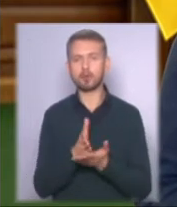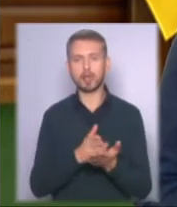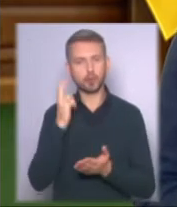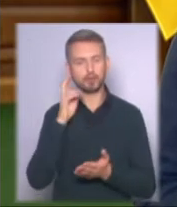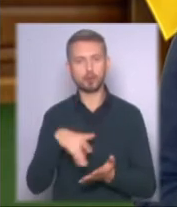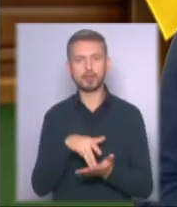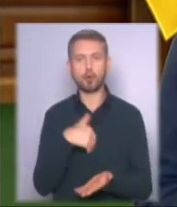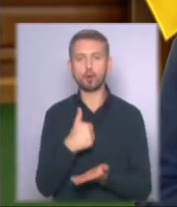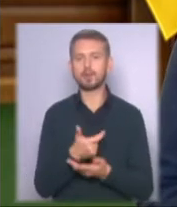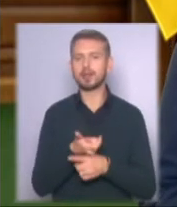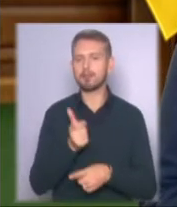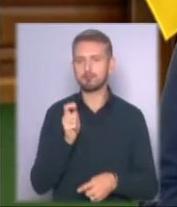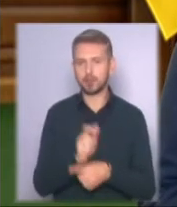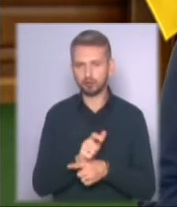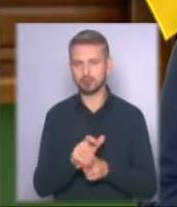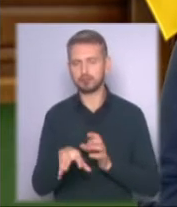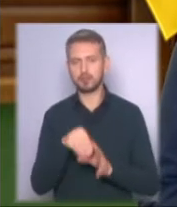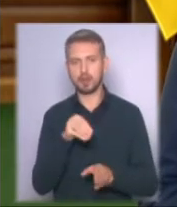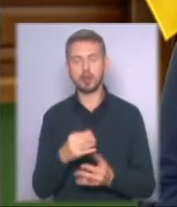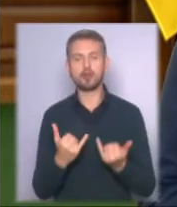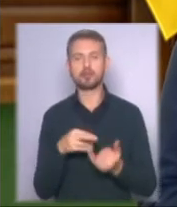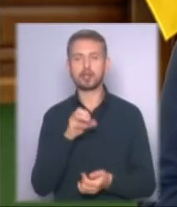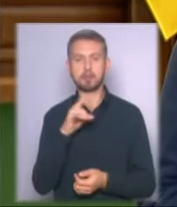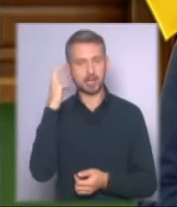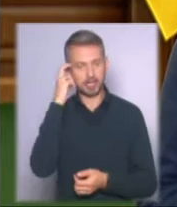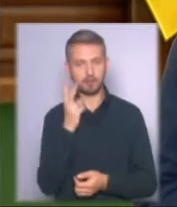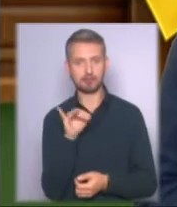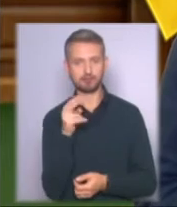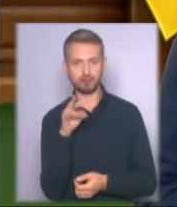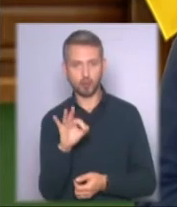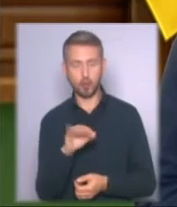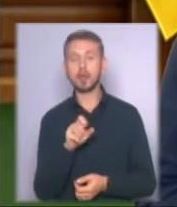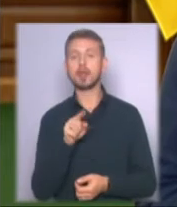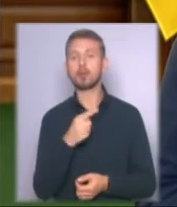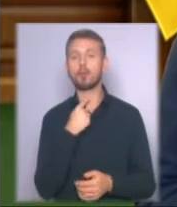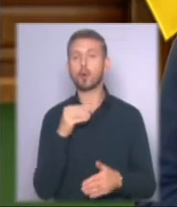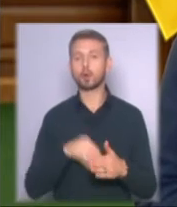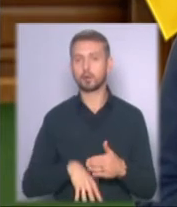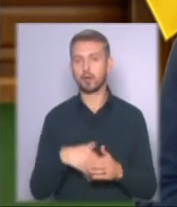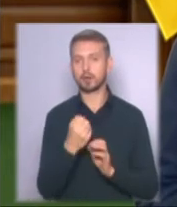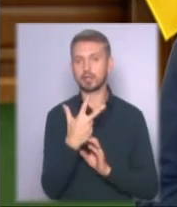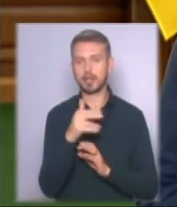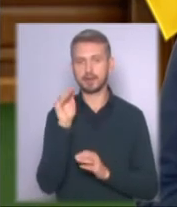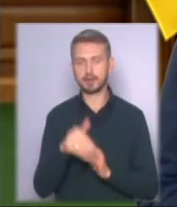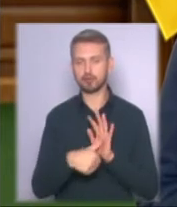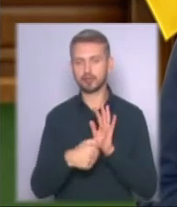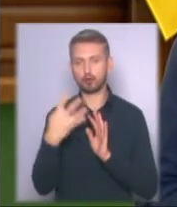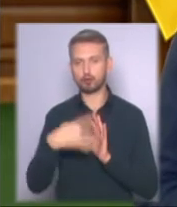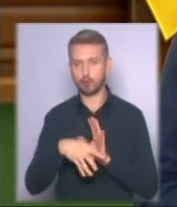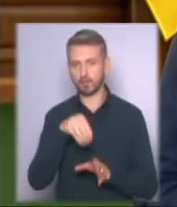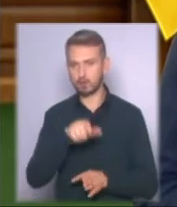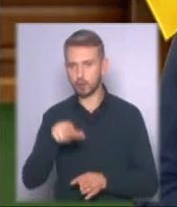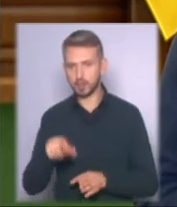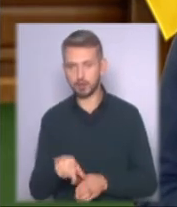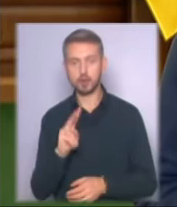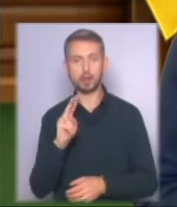голови найбільшу прихильність серед киян здобув чинний мер Києва Віталій Кличко. За нього проголосували 13 640 виборців.